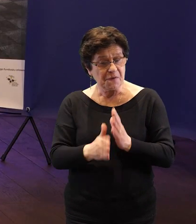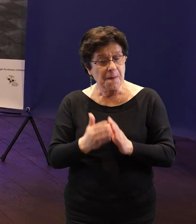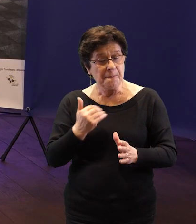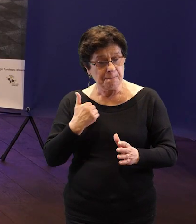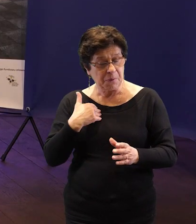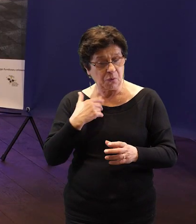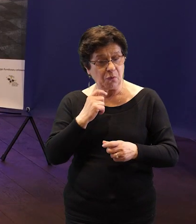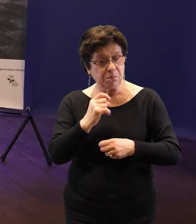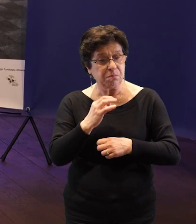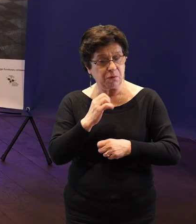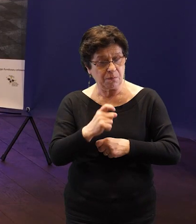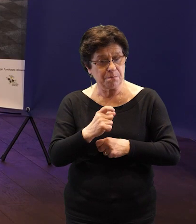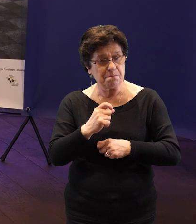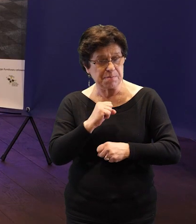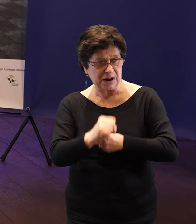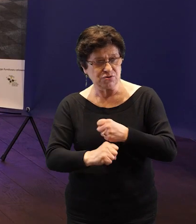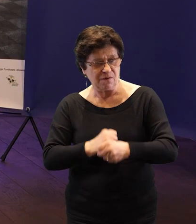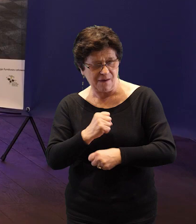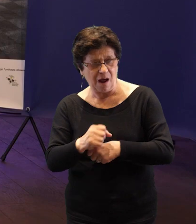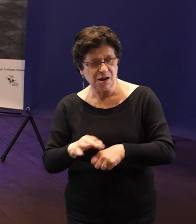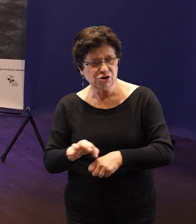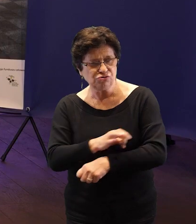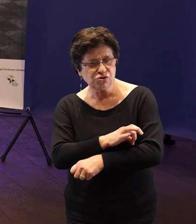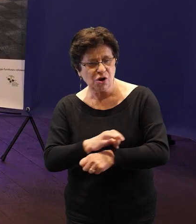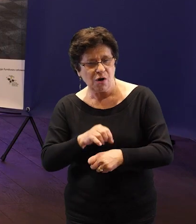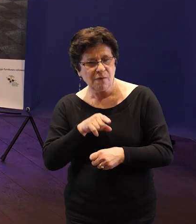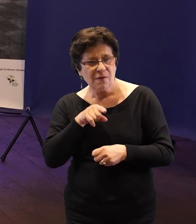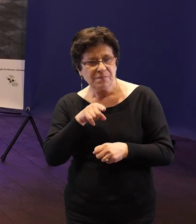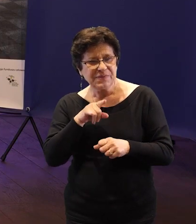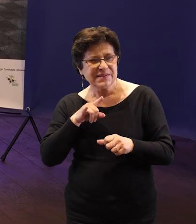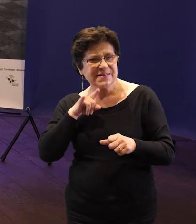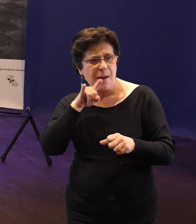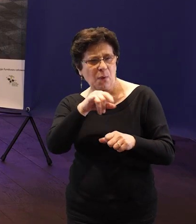konstrukcje były opracowywane.